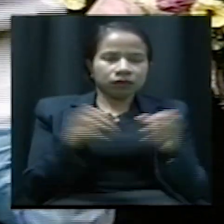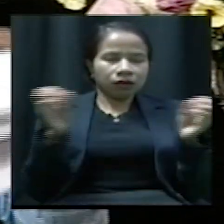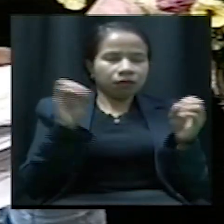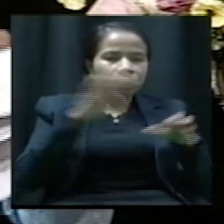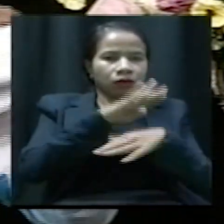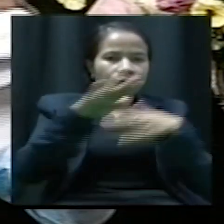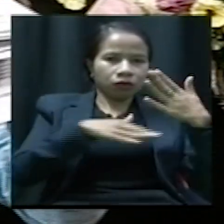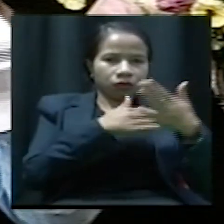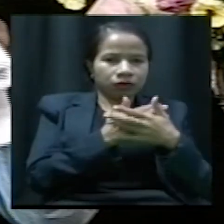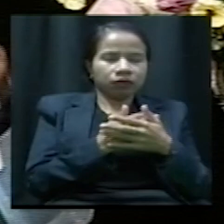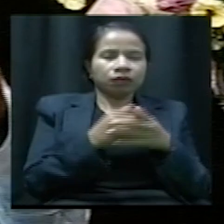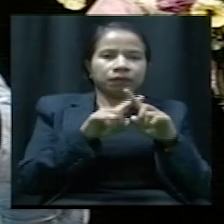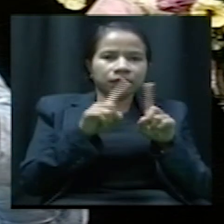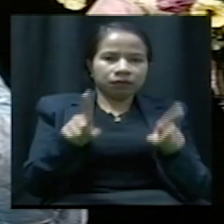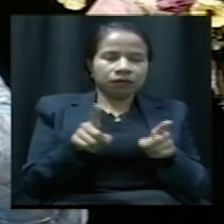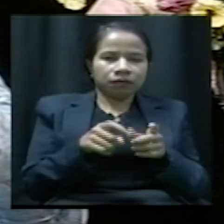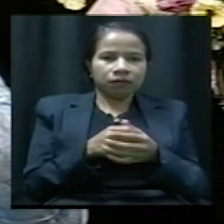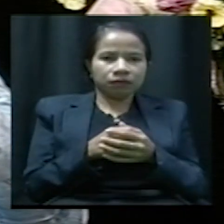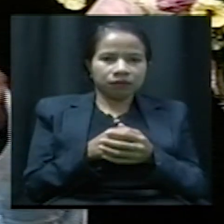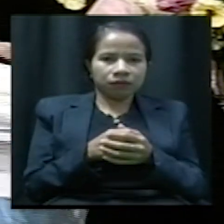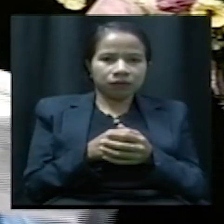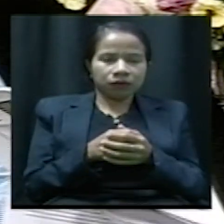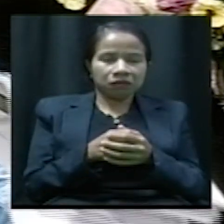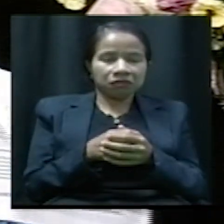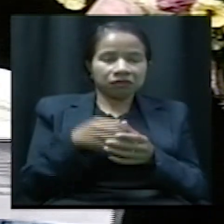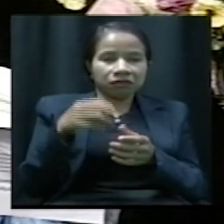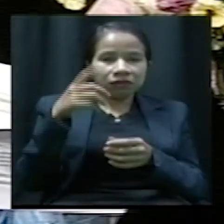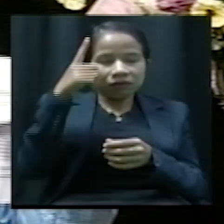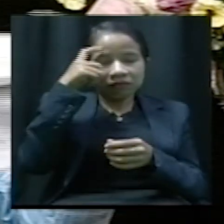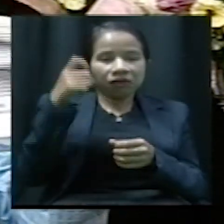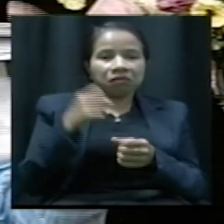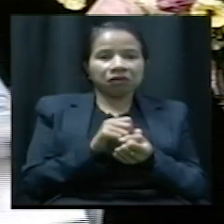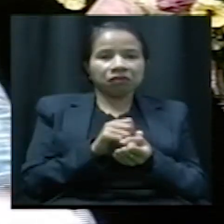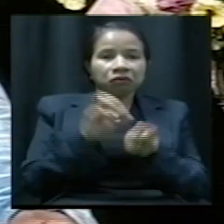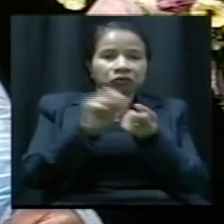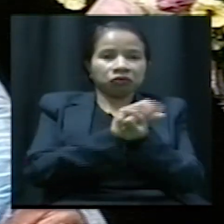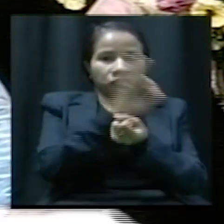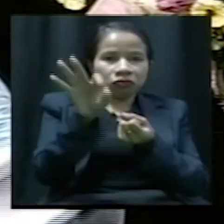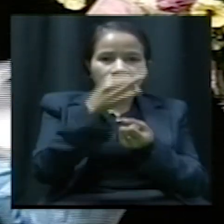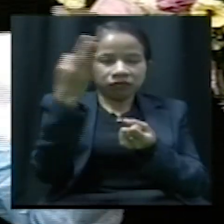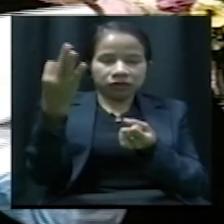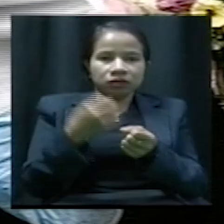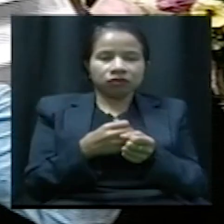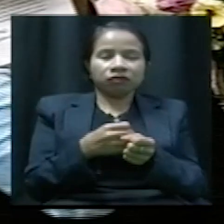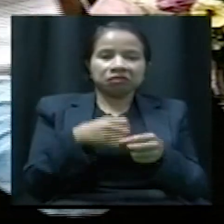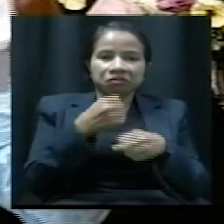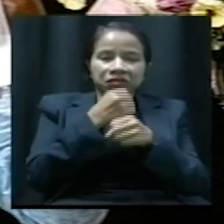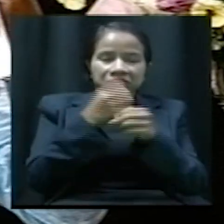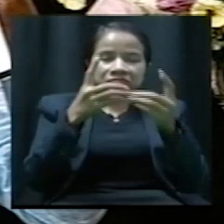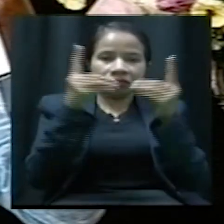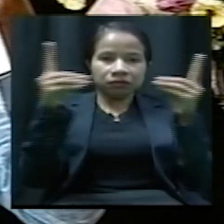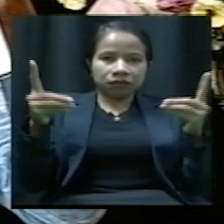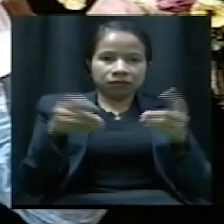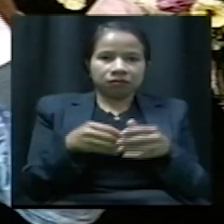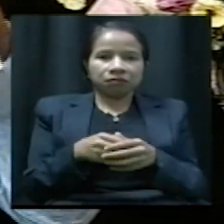basira itu mas tambah ho rajaun COVID ho distanciamento sosial amila konse konvida